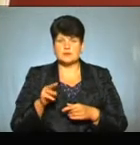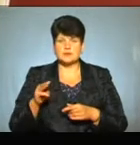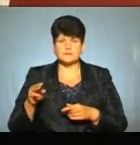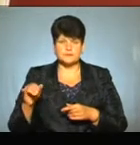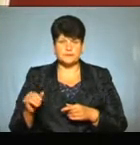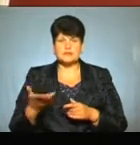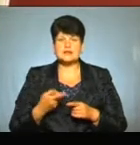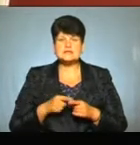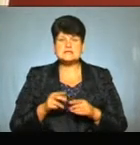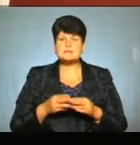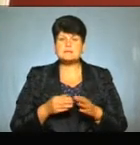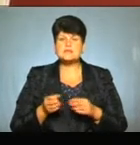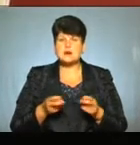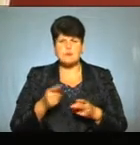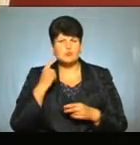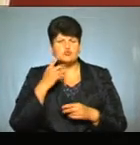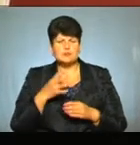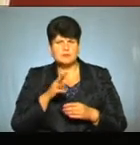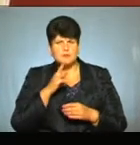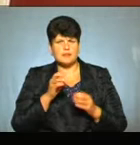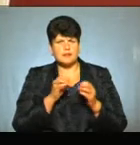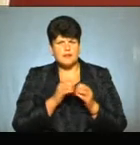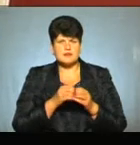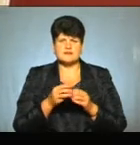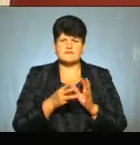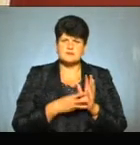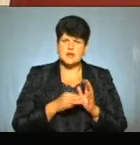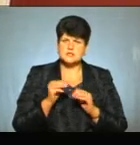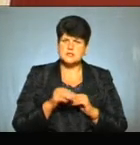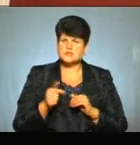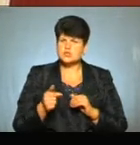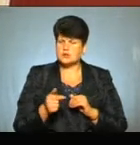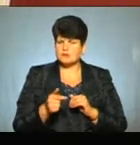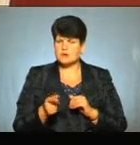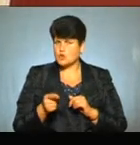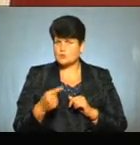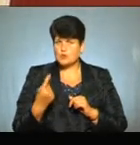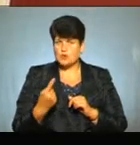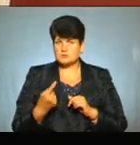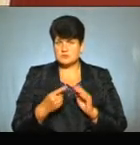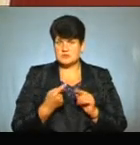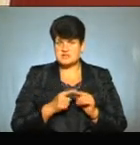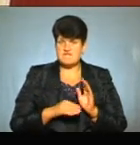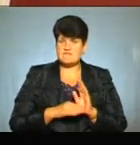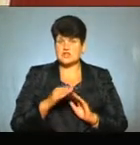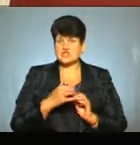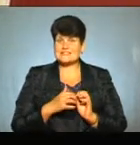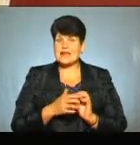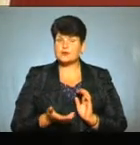ці спеціальності. Хоча ми почули, зарплата 10-18 тисяч гривень. Тобто, в принципі, для Тернопільської області вища